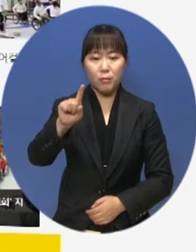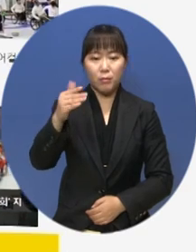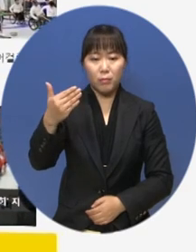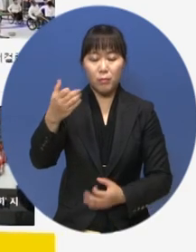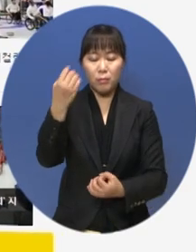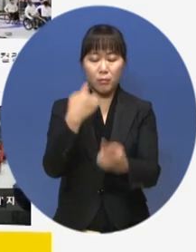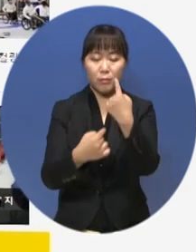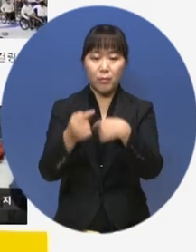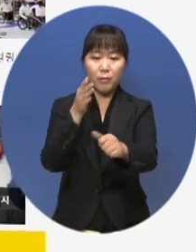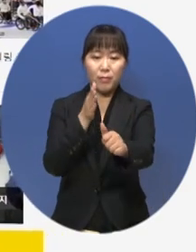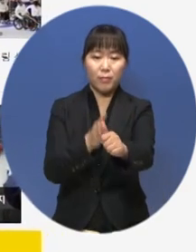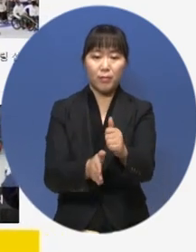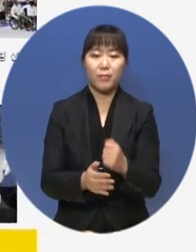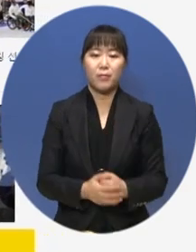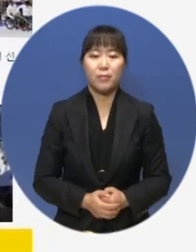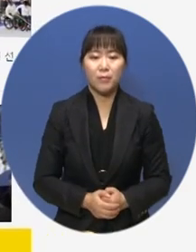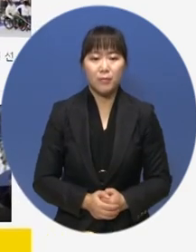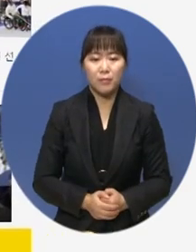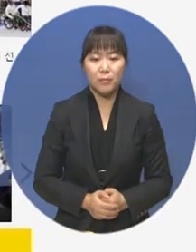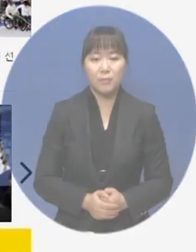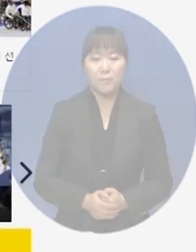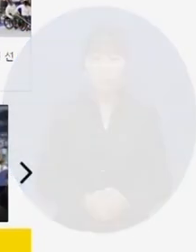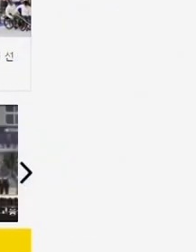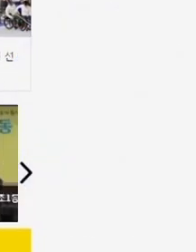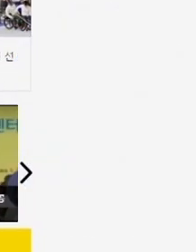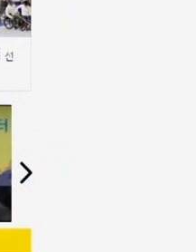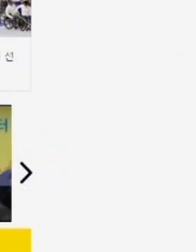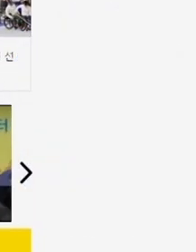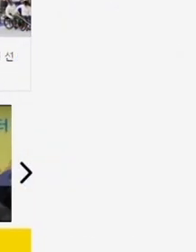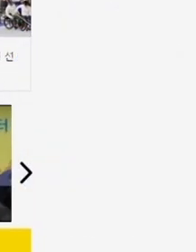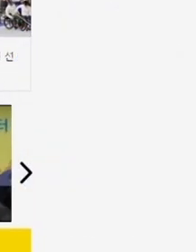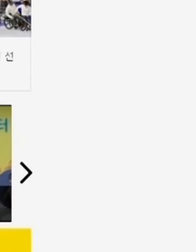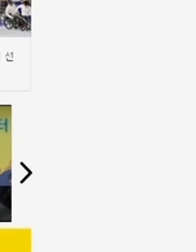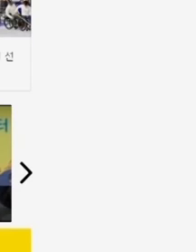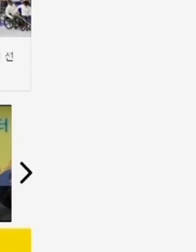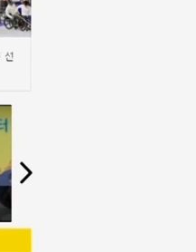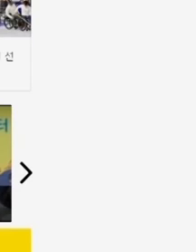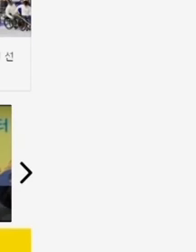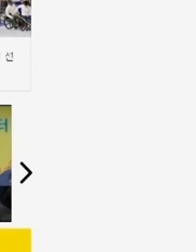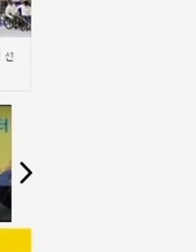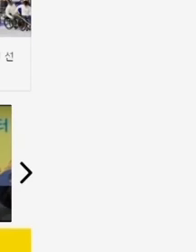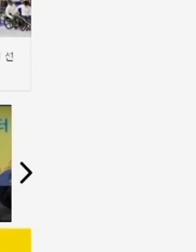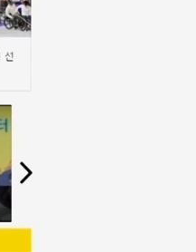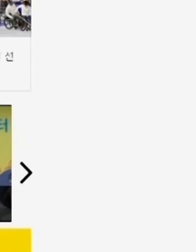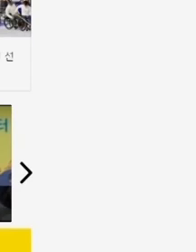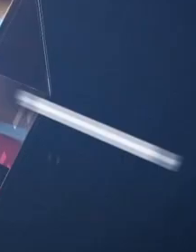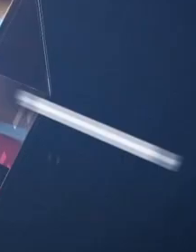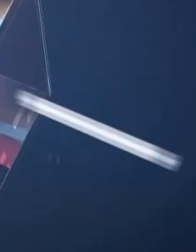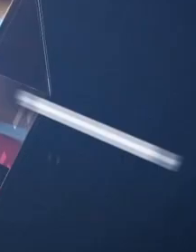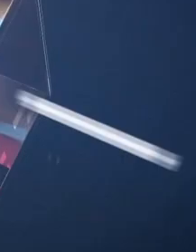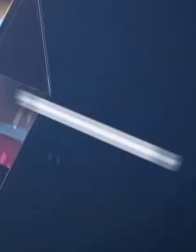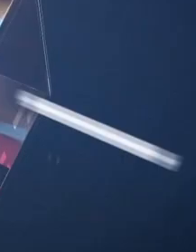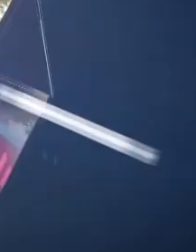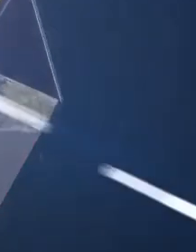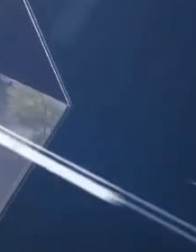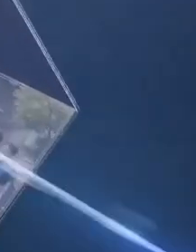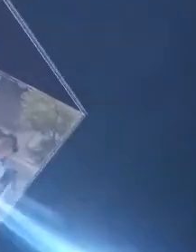전화번호 02-2655-9519로 많은 제보 바랍니다.